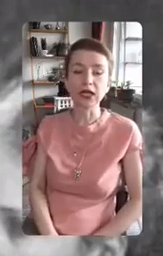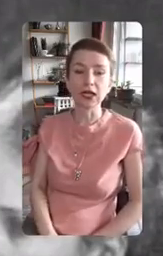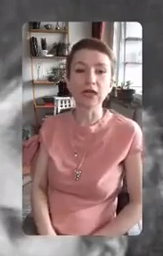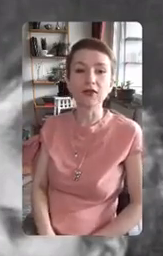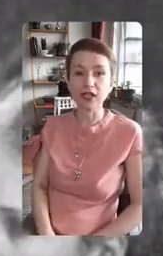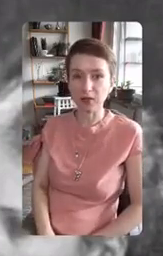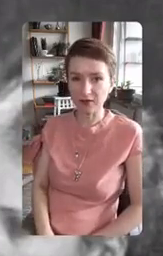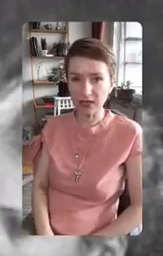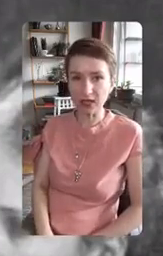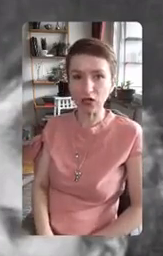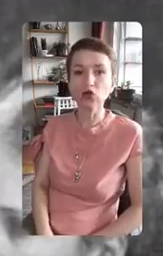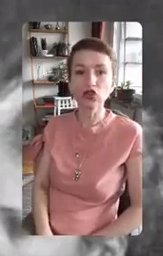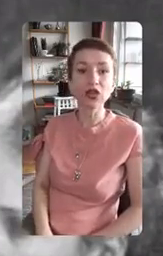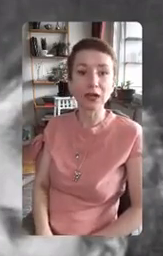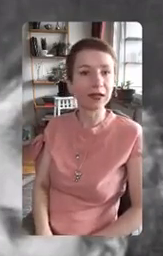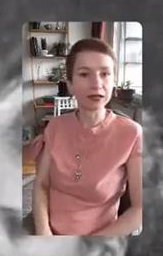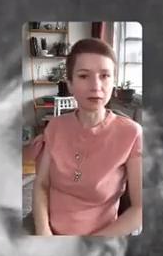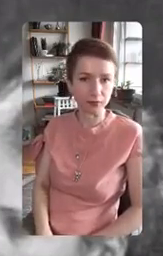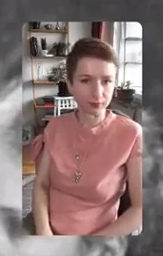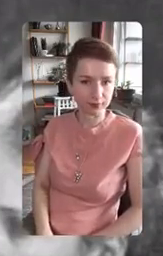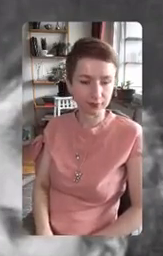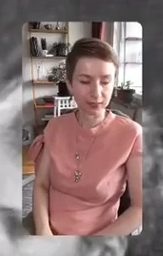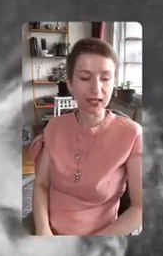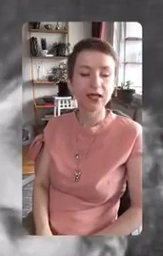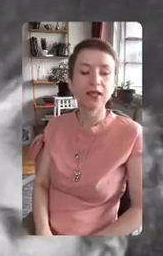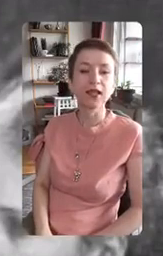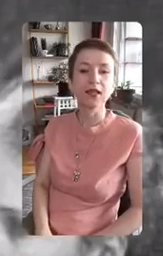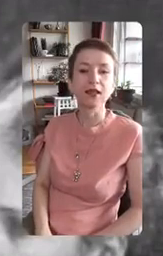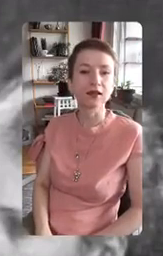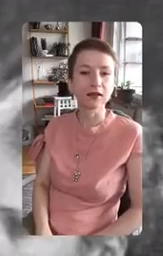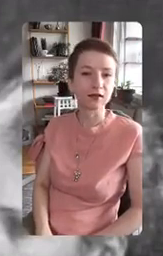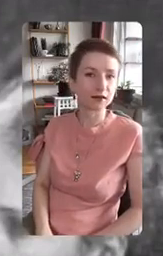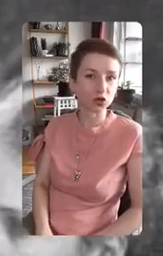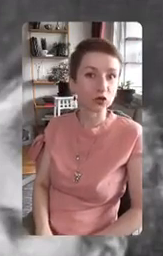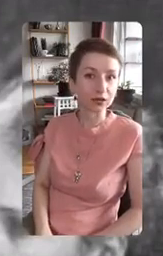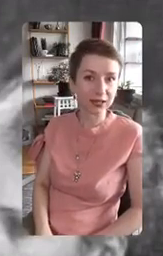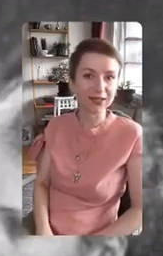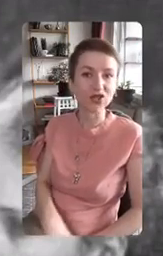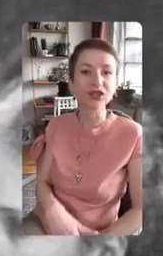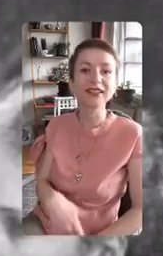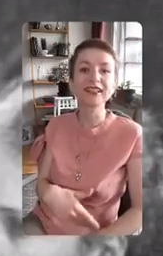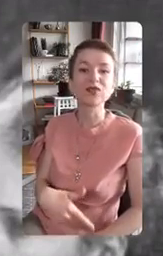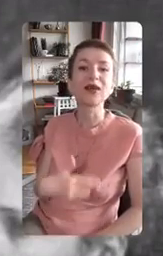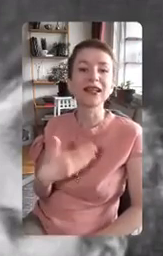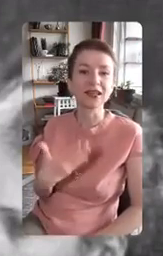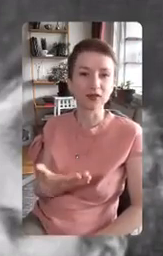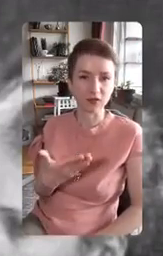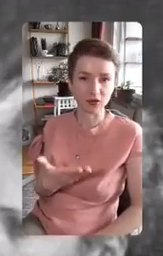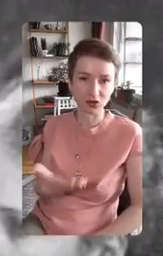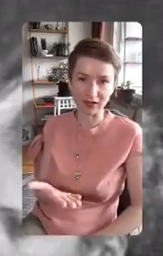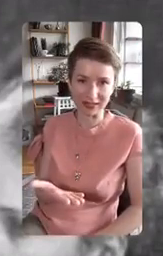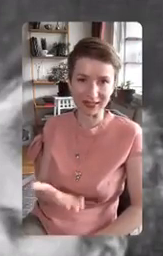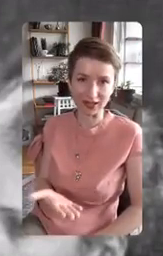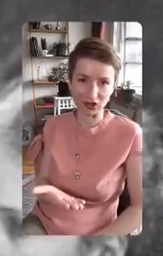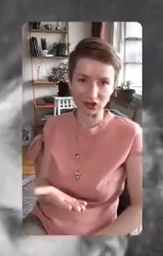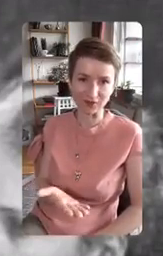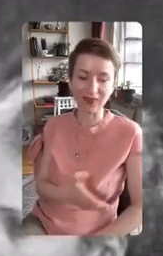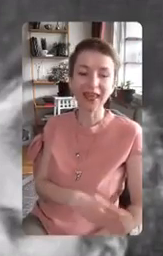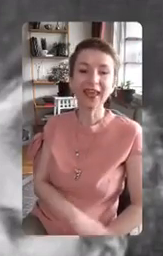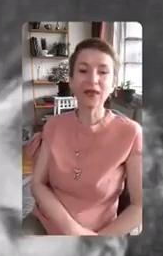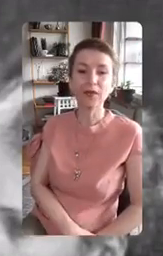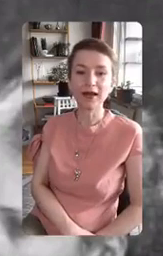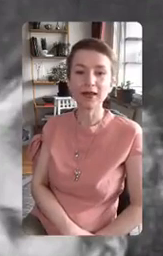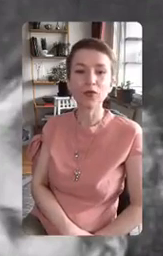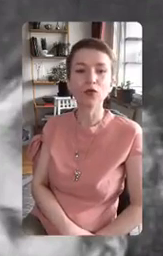что в этих профессиях люди читали молитвы. И школьный день начинался с молитвы в Швеции